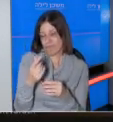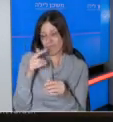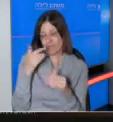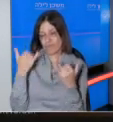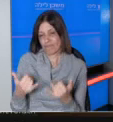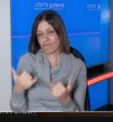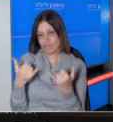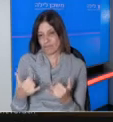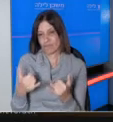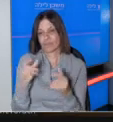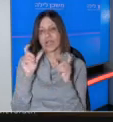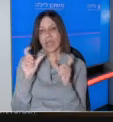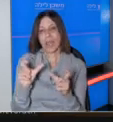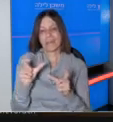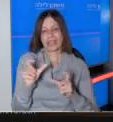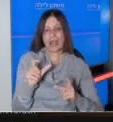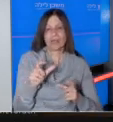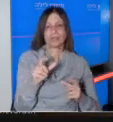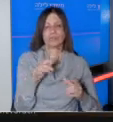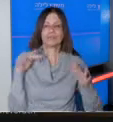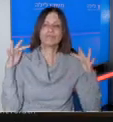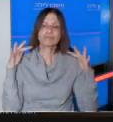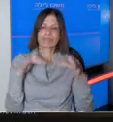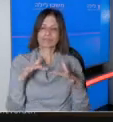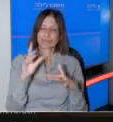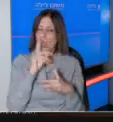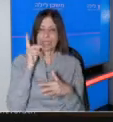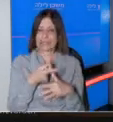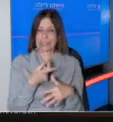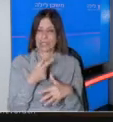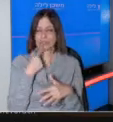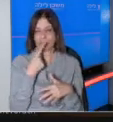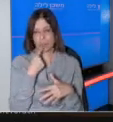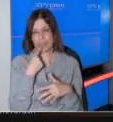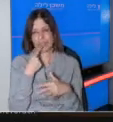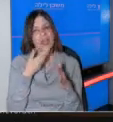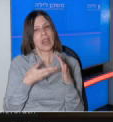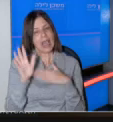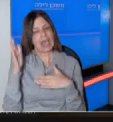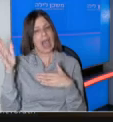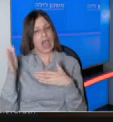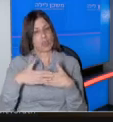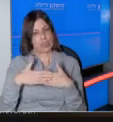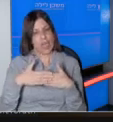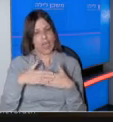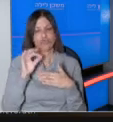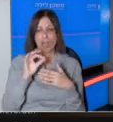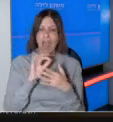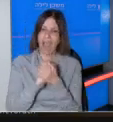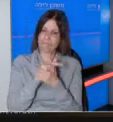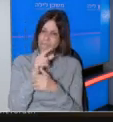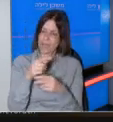הזאת, להימנע מהתגודדויות שלא לצורך, כלומר, לך לחתונה של